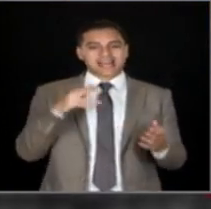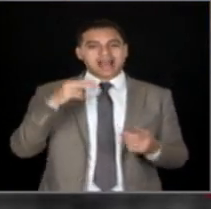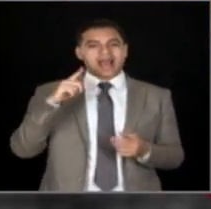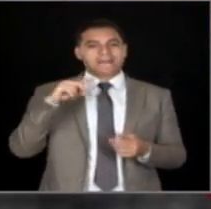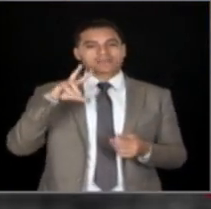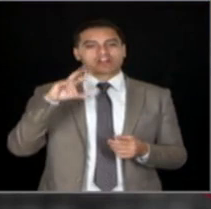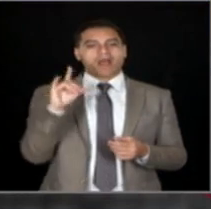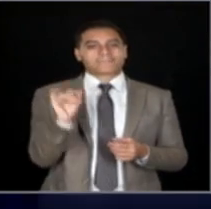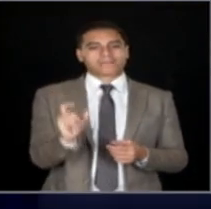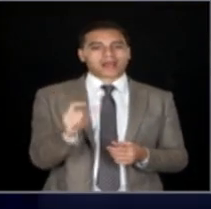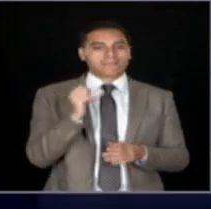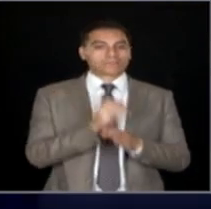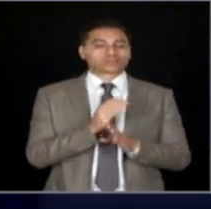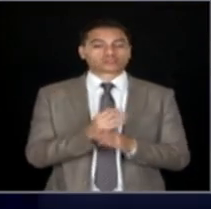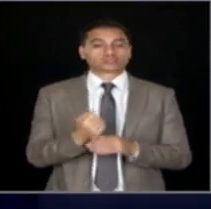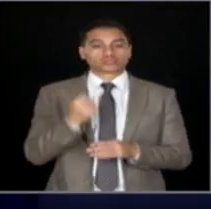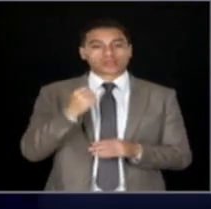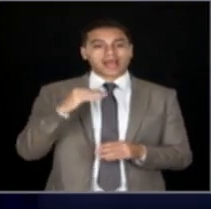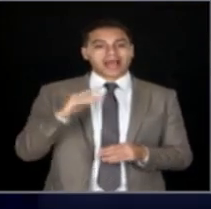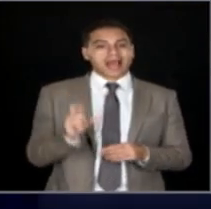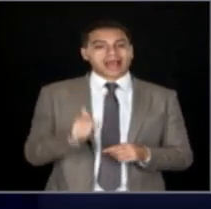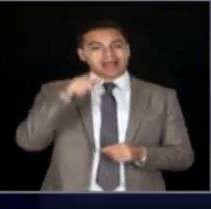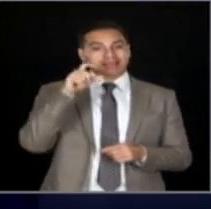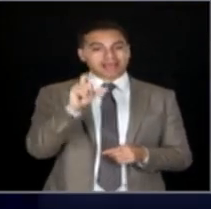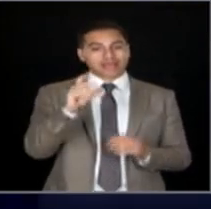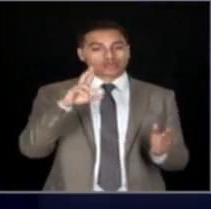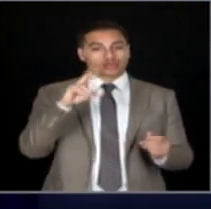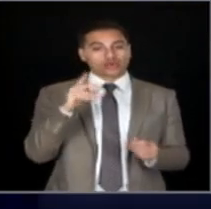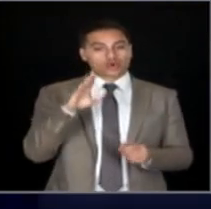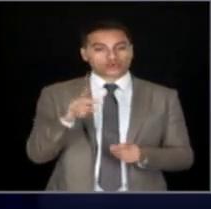المسلسل من بطولة حنان ترك وأحمد رزق. النتيجة اتغيرت.